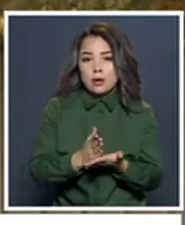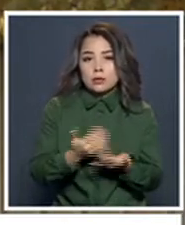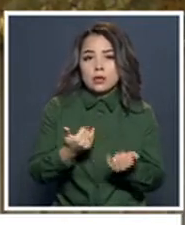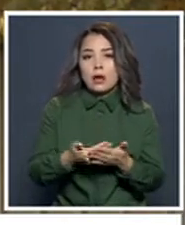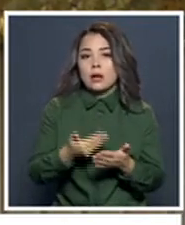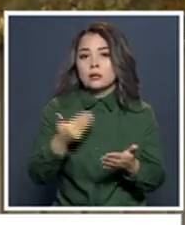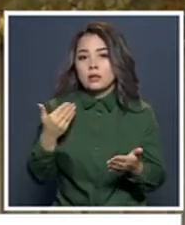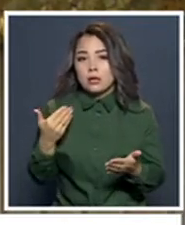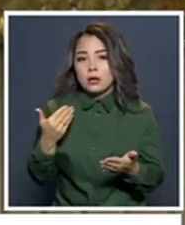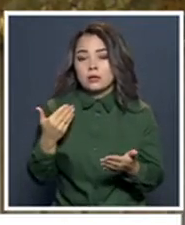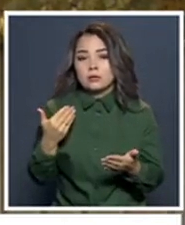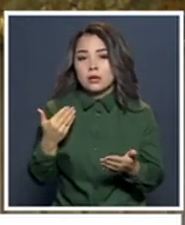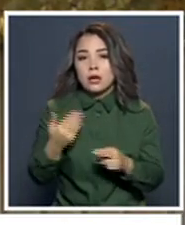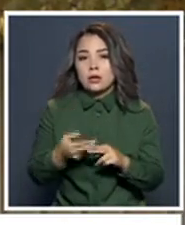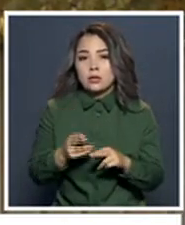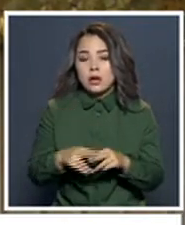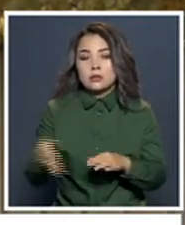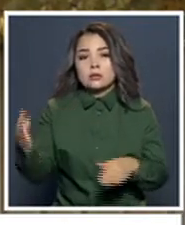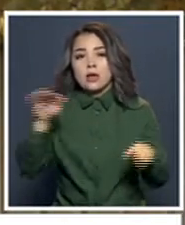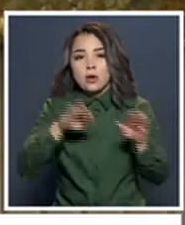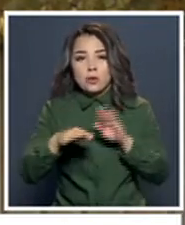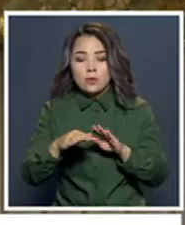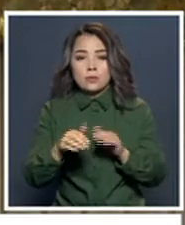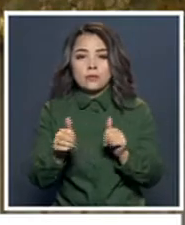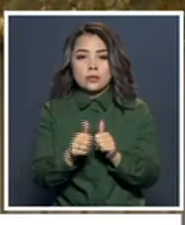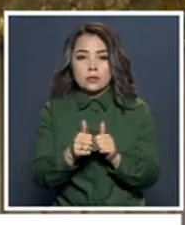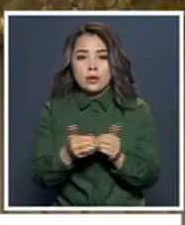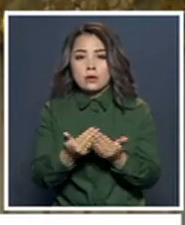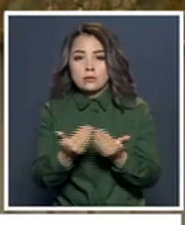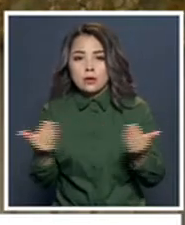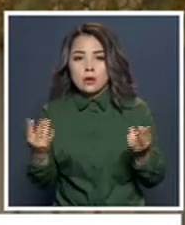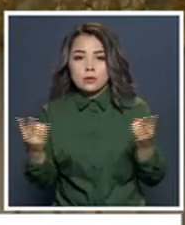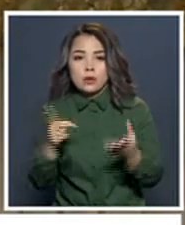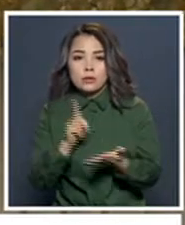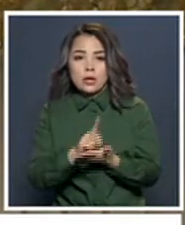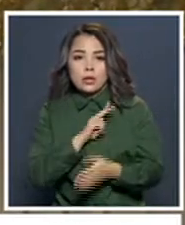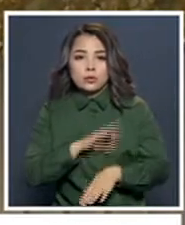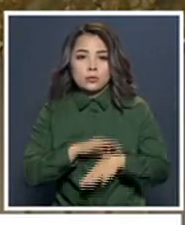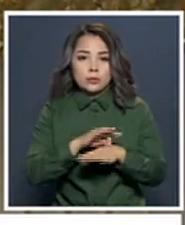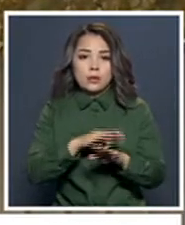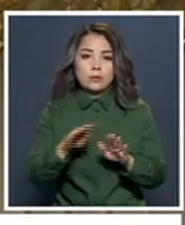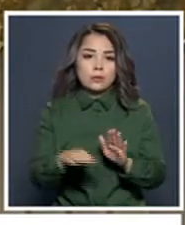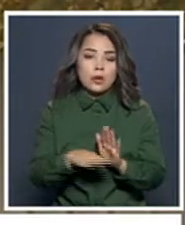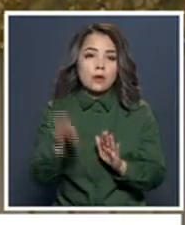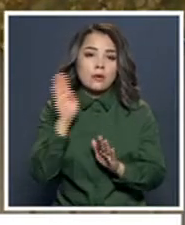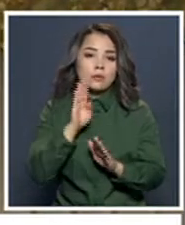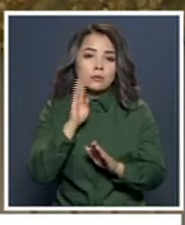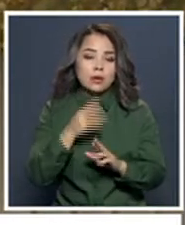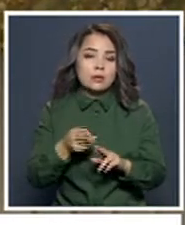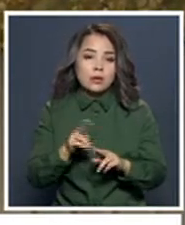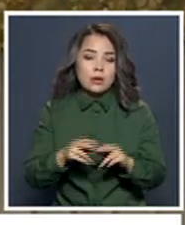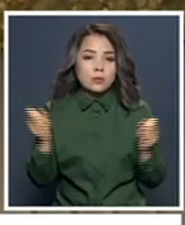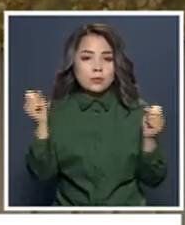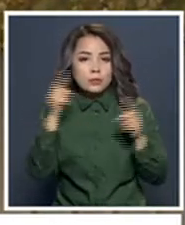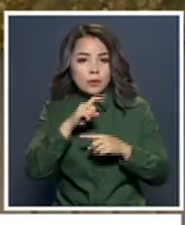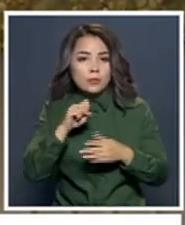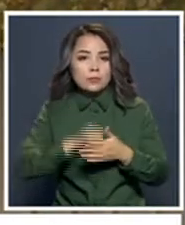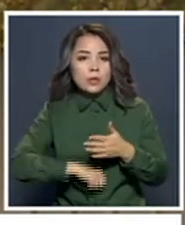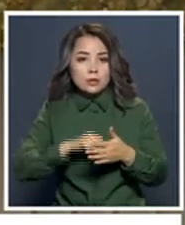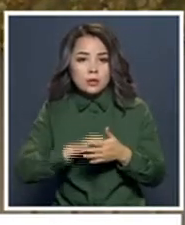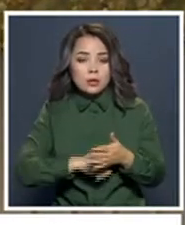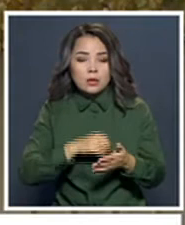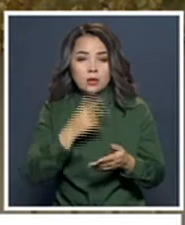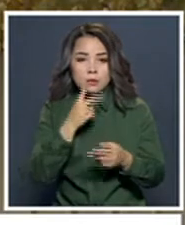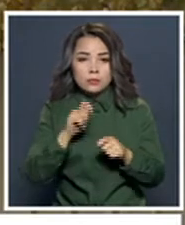ала банаға тау бөктерін қатайту жұмыстары, сосын кейін жерасты суларының шығуын анықтап,